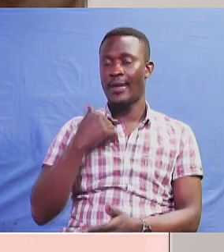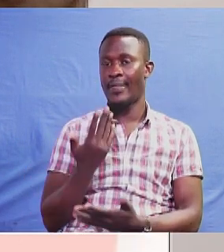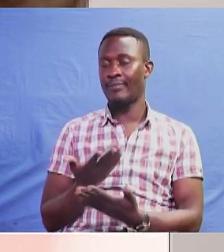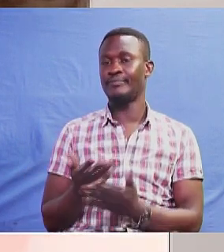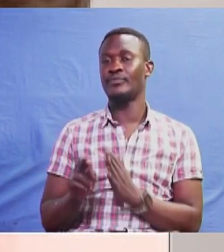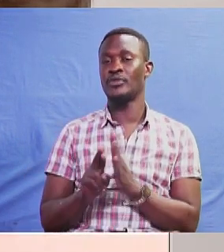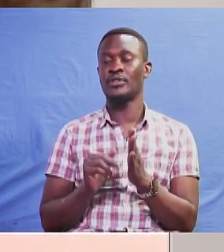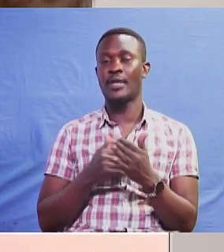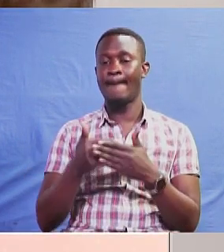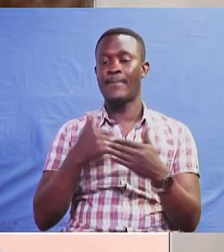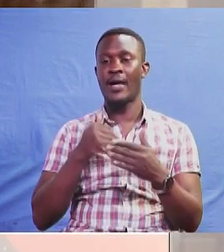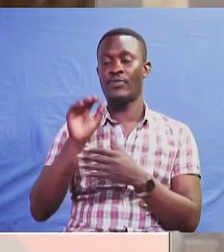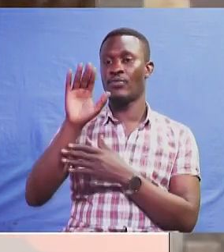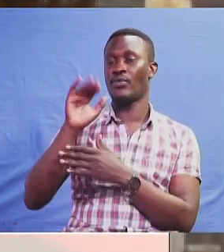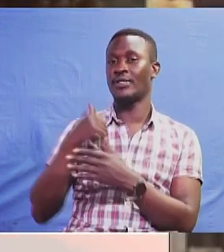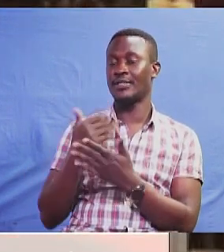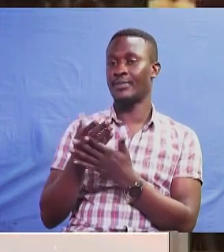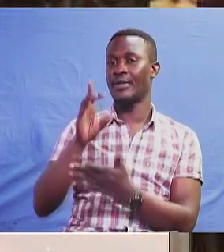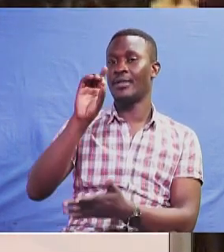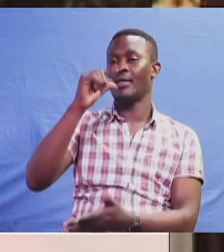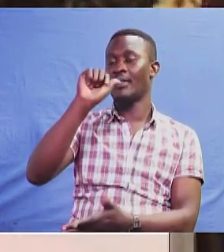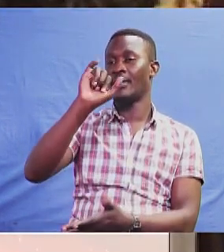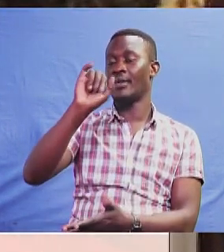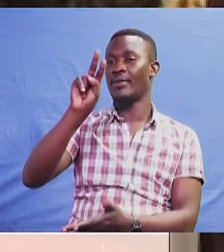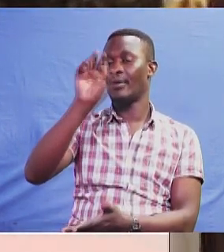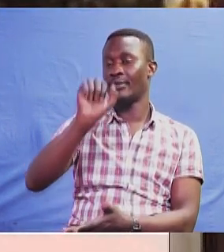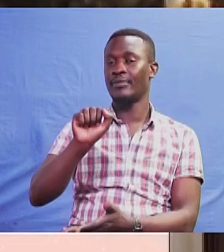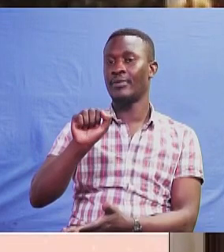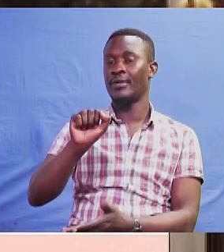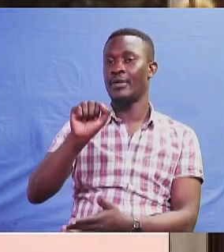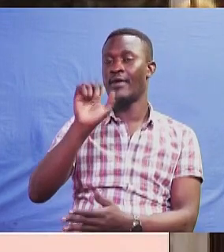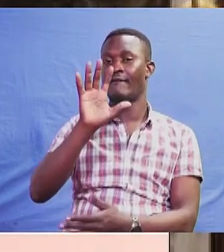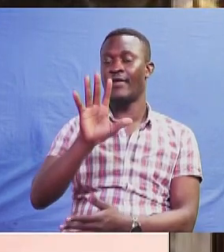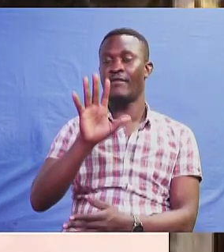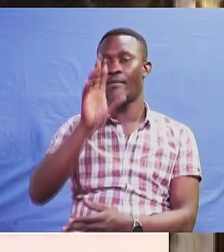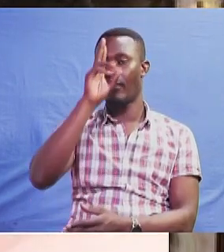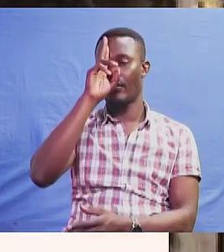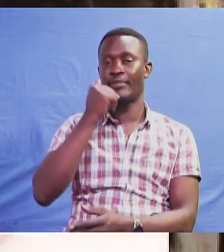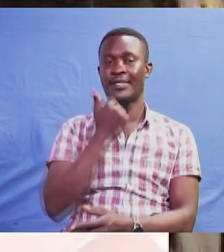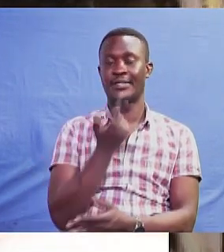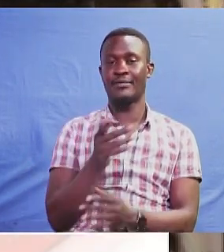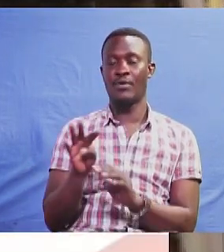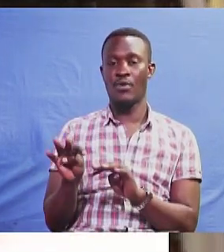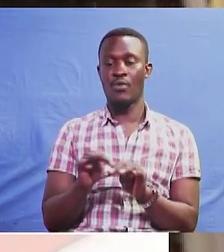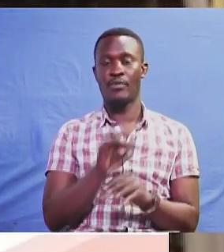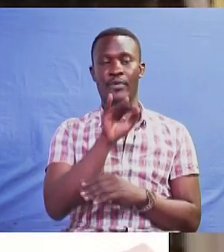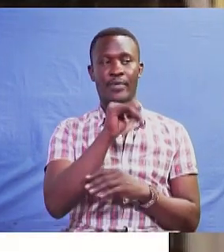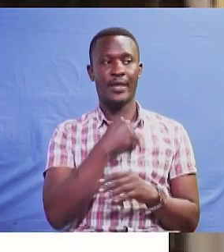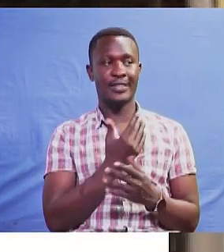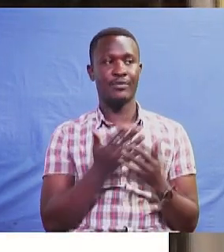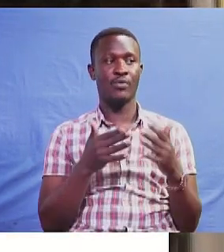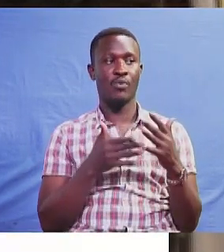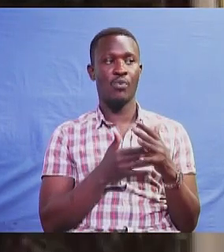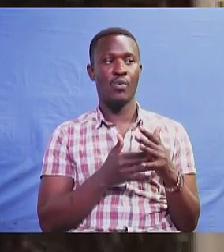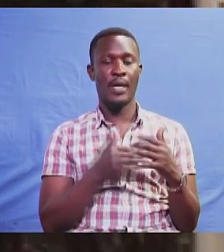utawala baada ya kuapishwa rasmi kwa Douglas Kanja kama inspekta jenerali wa tano wa polisi alipoteza ombi lake la kuzuiwa